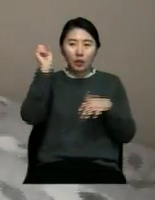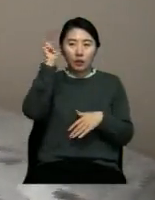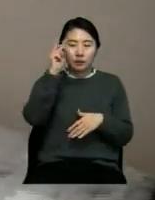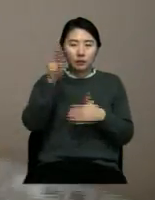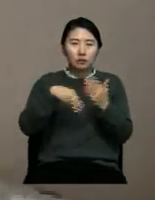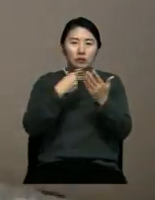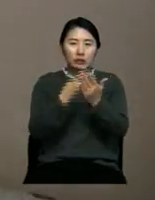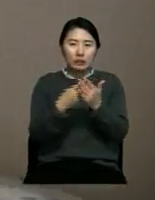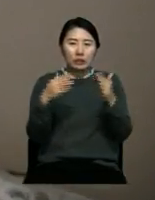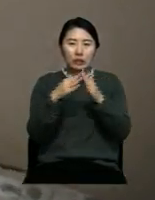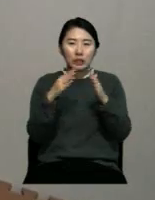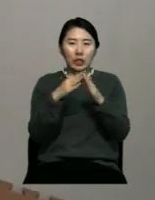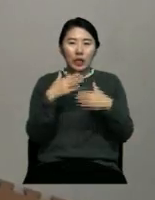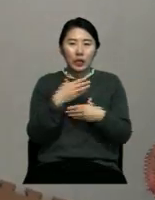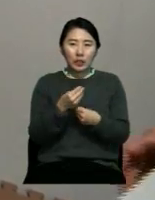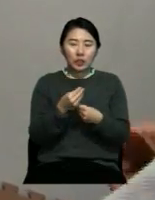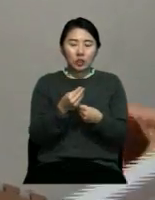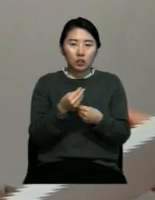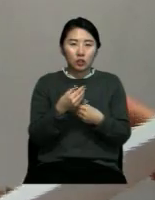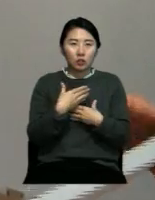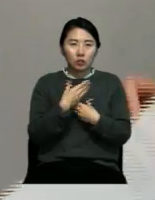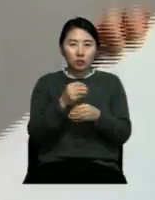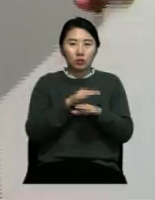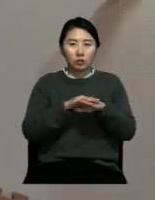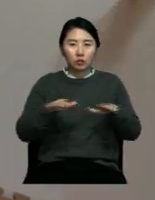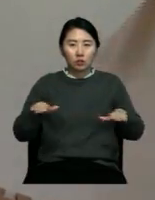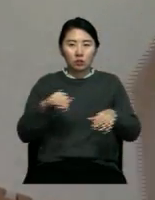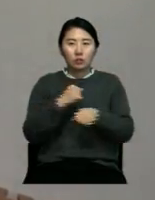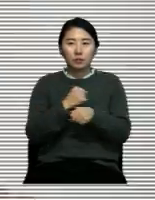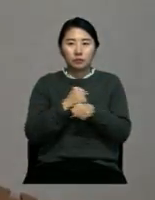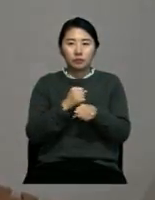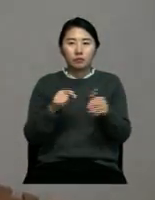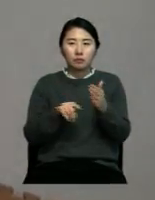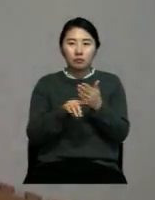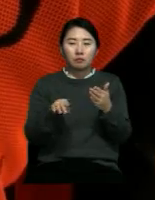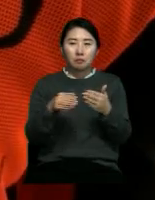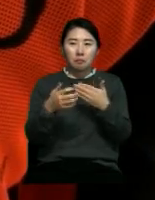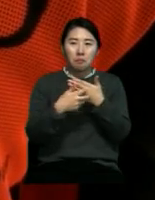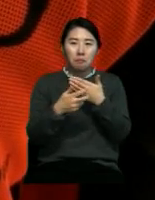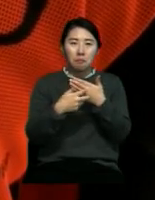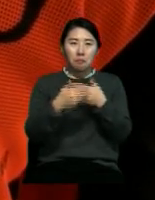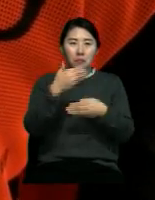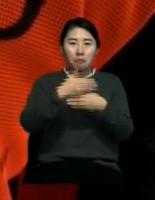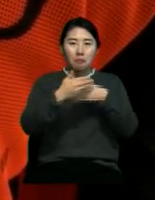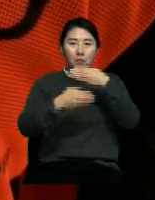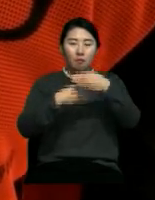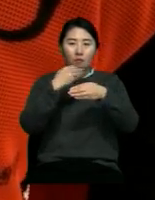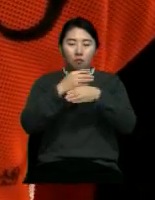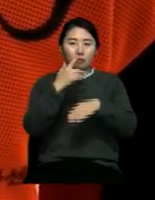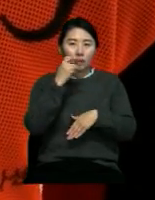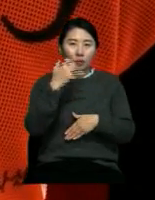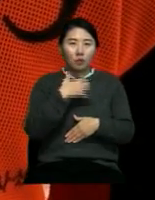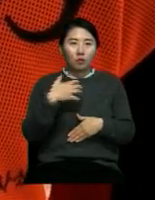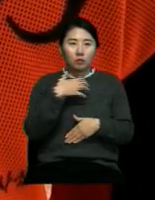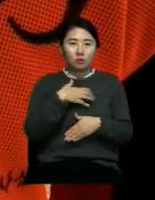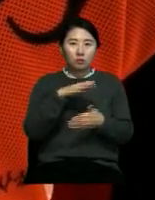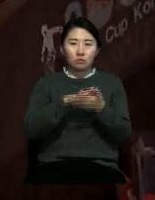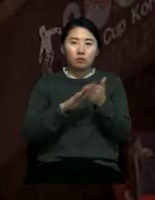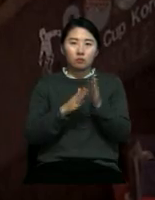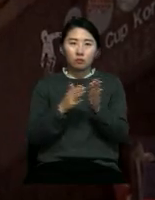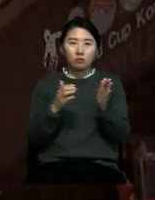쓰러지는 가정엔 안전매트가 설치됩니다. 바닥은 물론 벽에도 붙여 부모의 걱정을